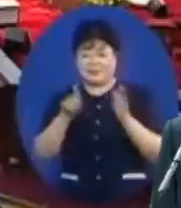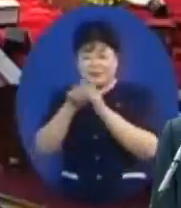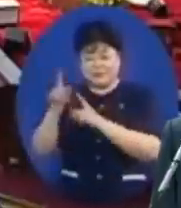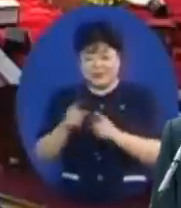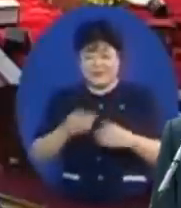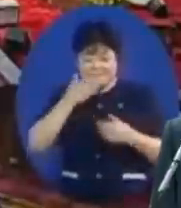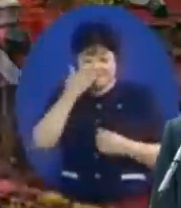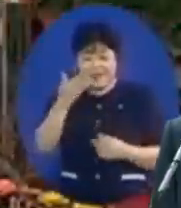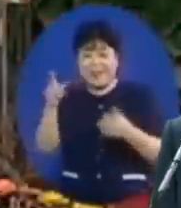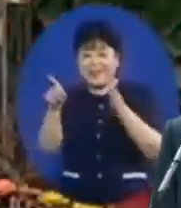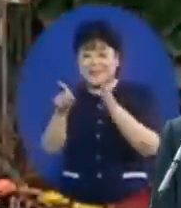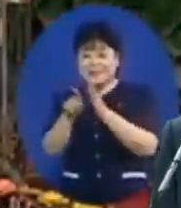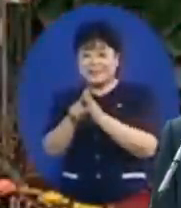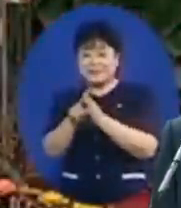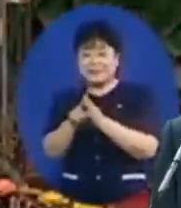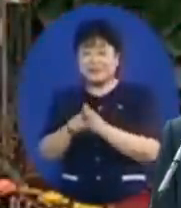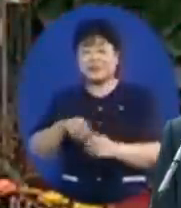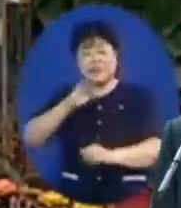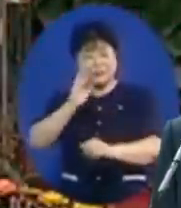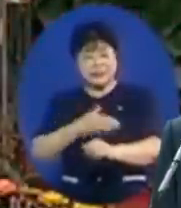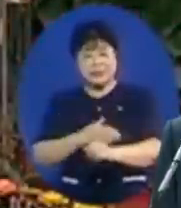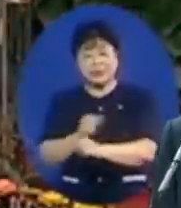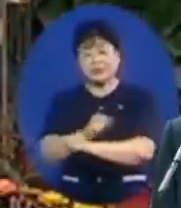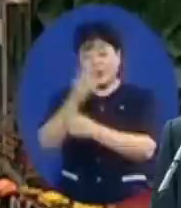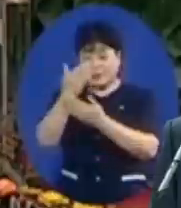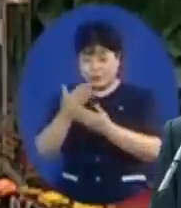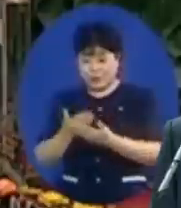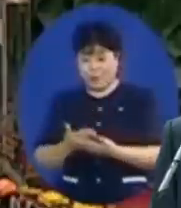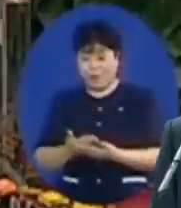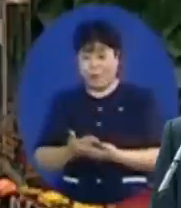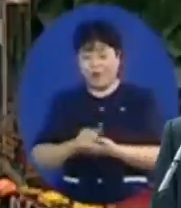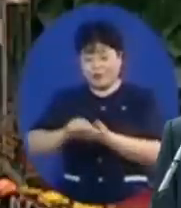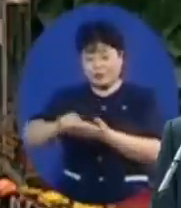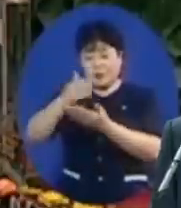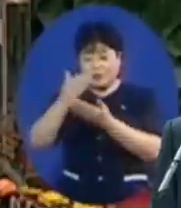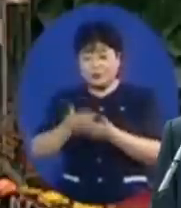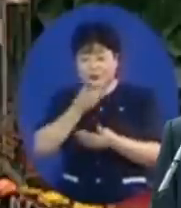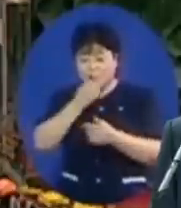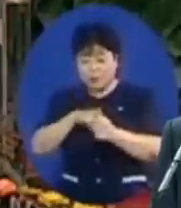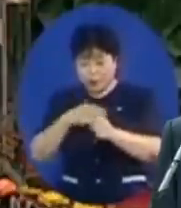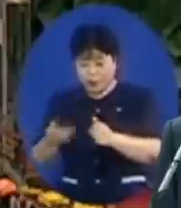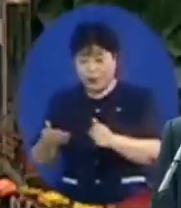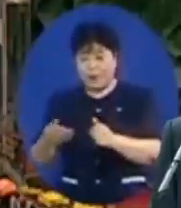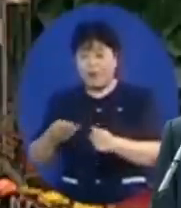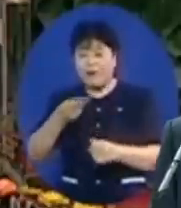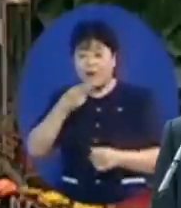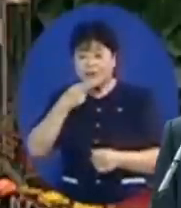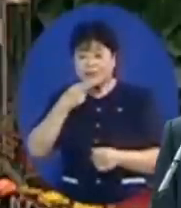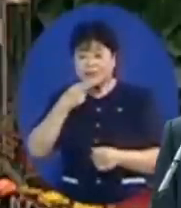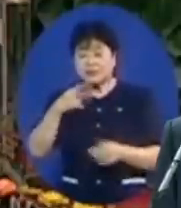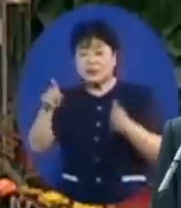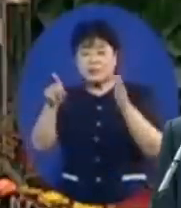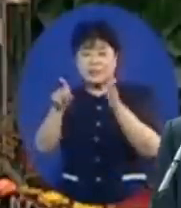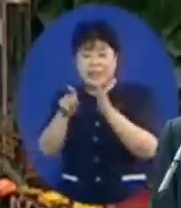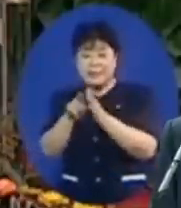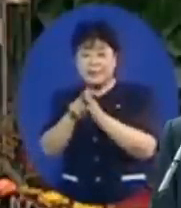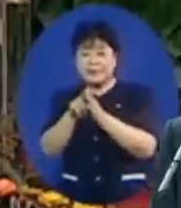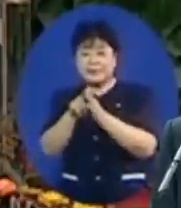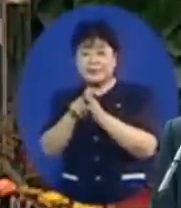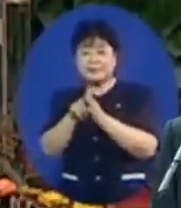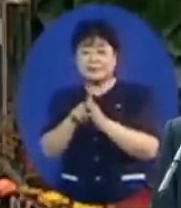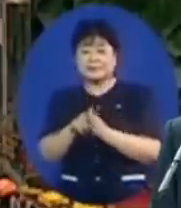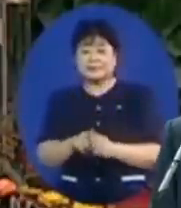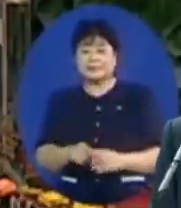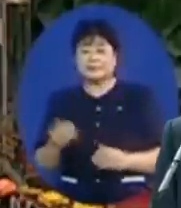수 있는 것입니다. 우리의 잘못을 용서해 주시고 지워주시는 보혈의 역사 없이 우리의 신앙이